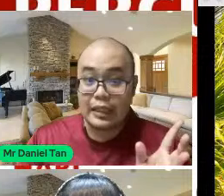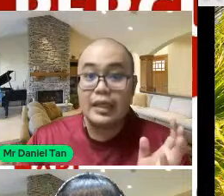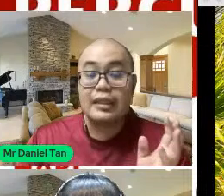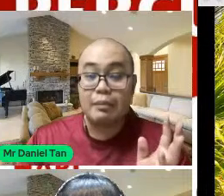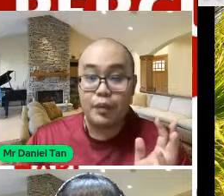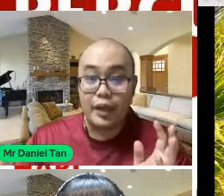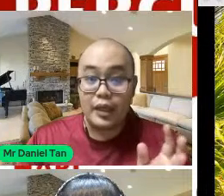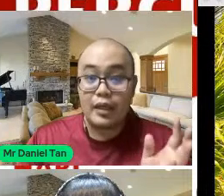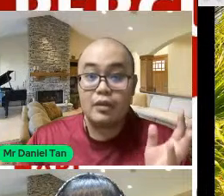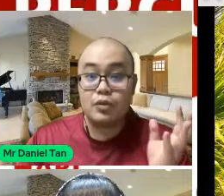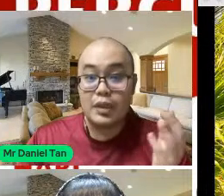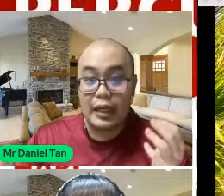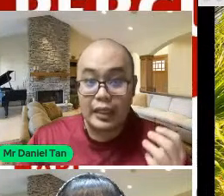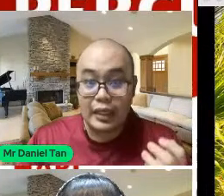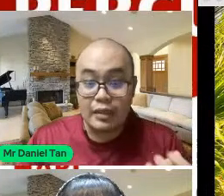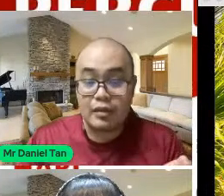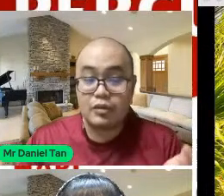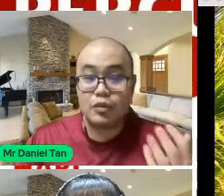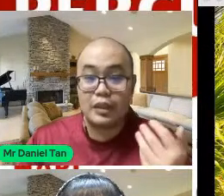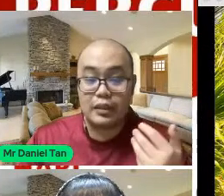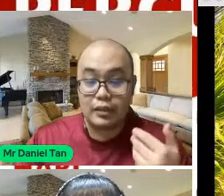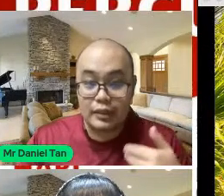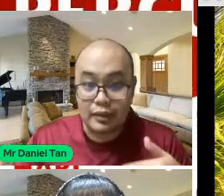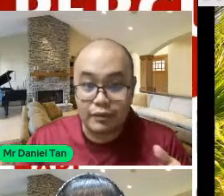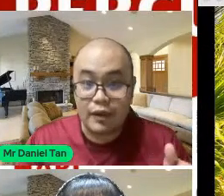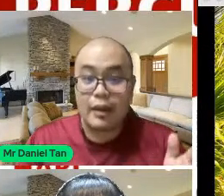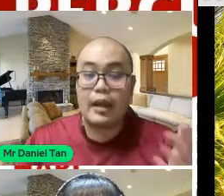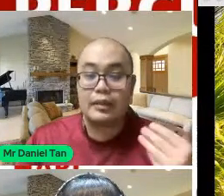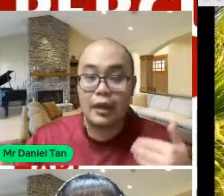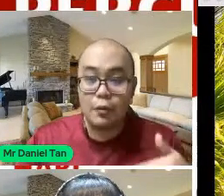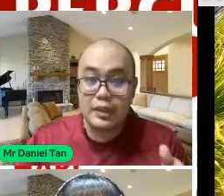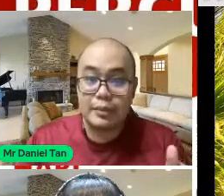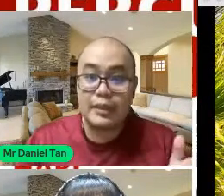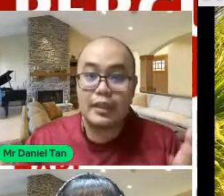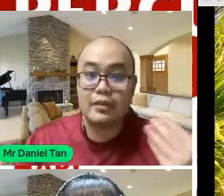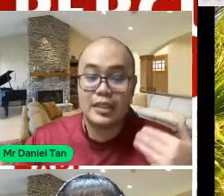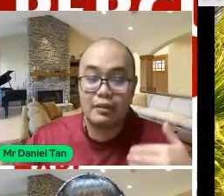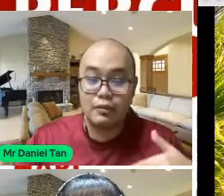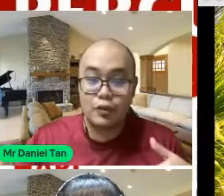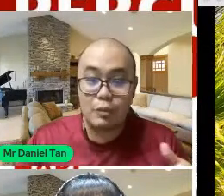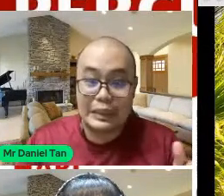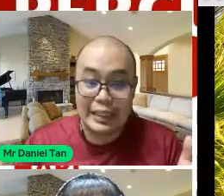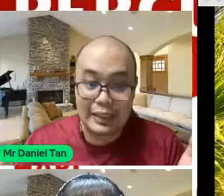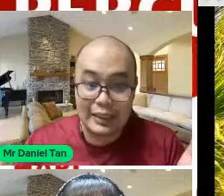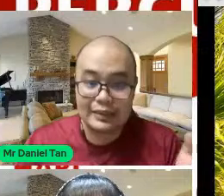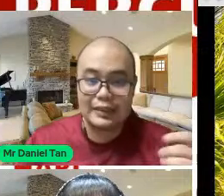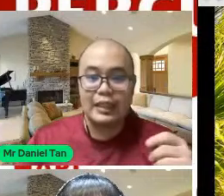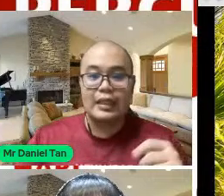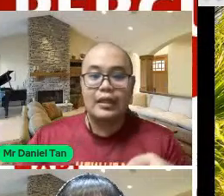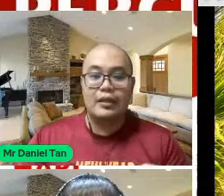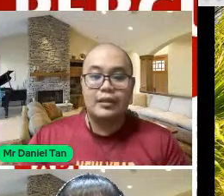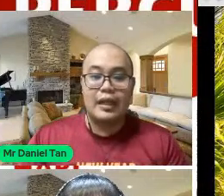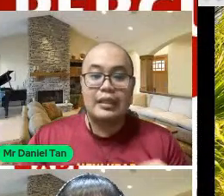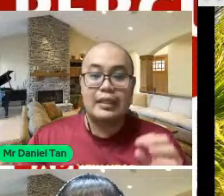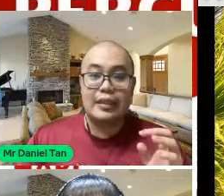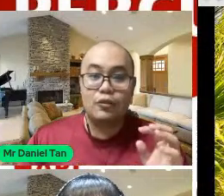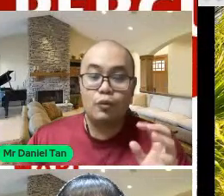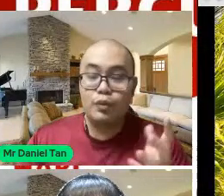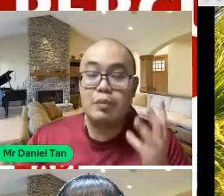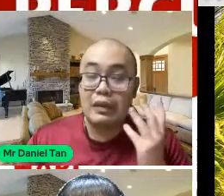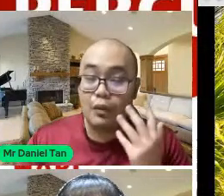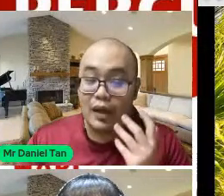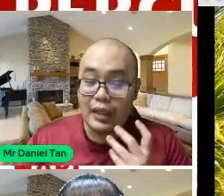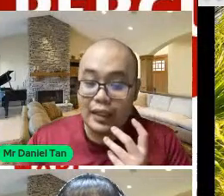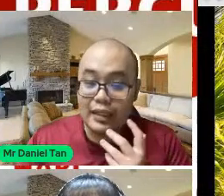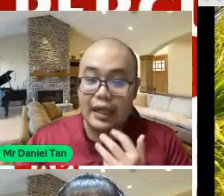perasaan dan mereka juga akan juga f*** atau macam mana cara untuk menangis dan